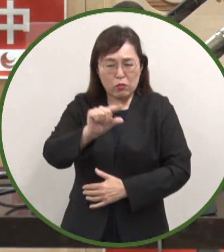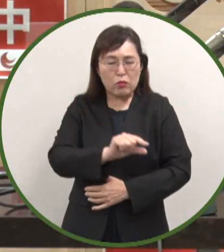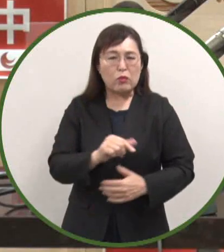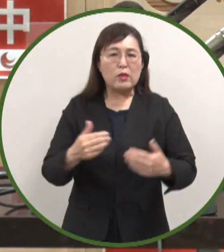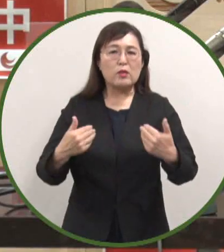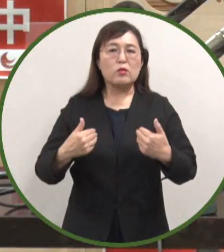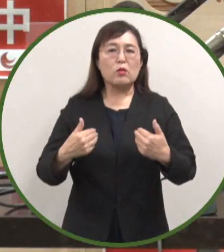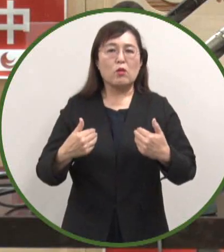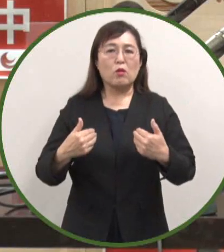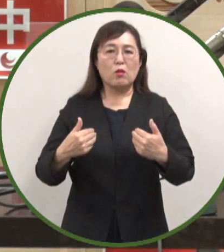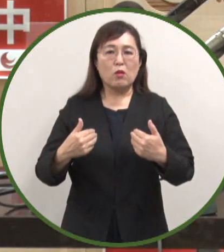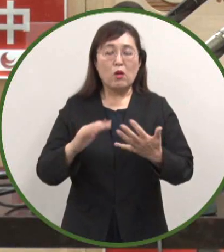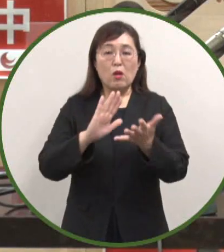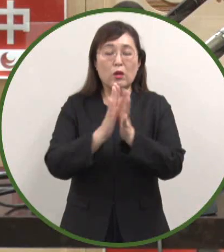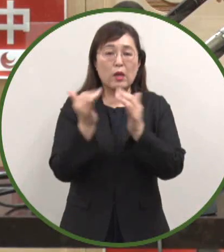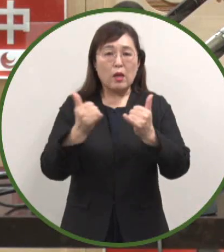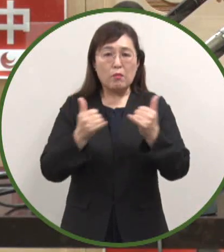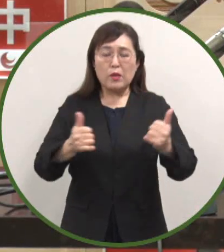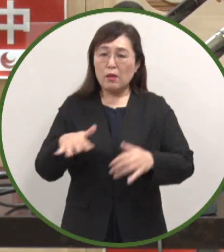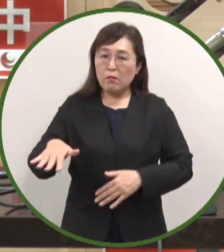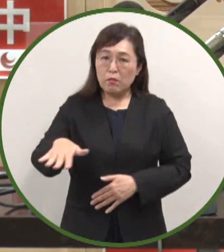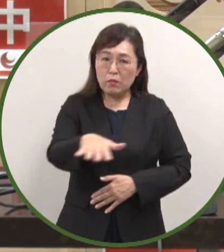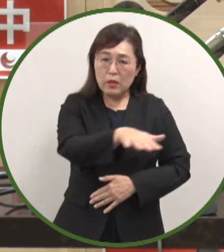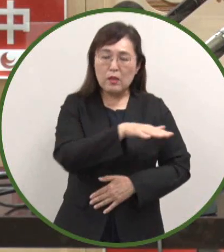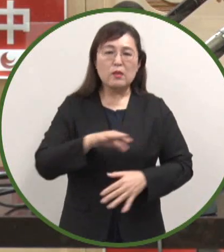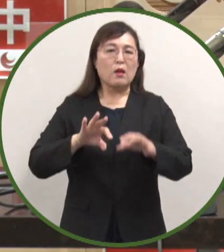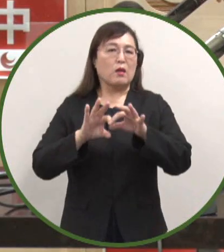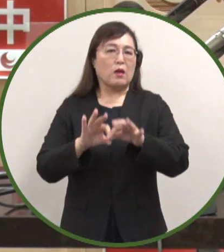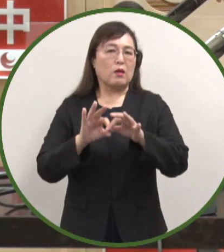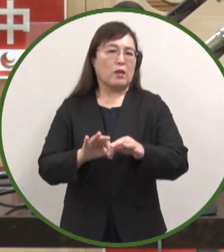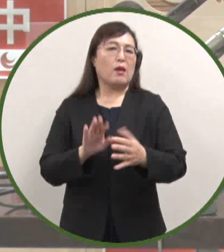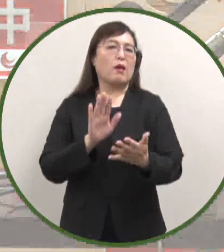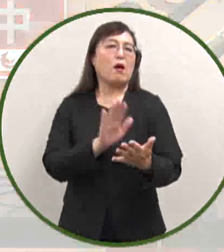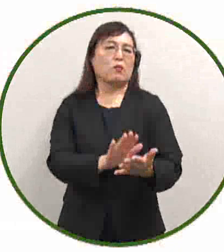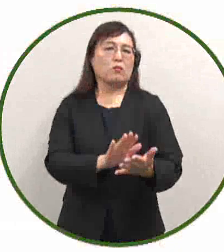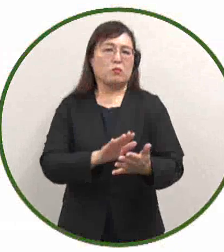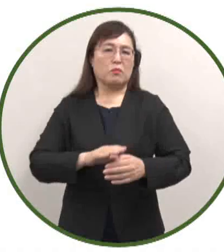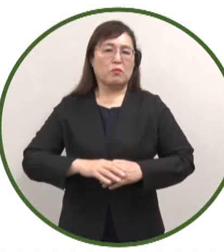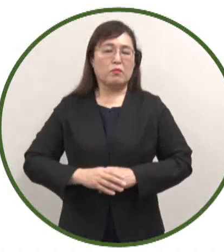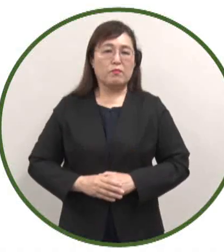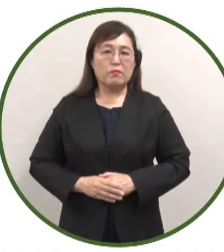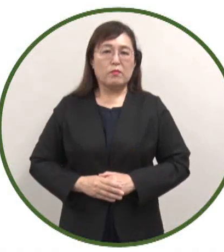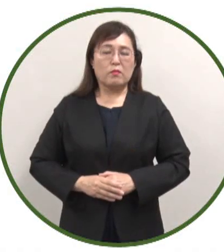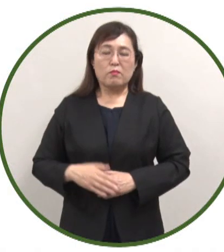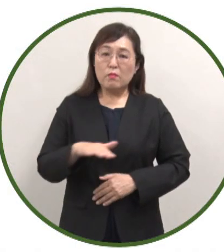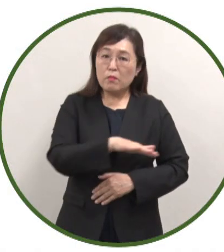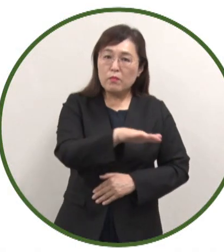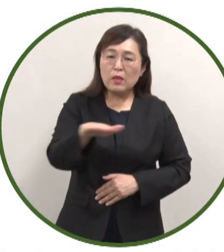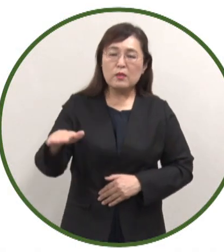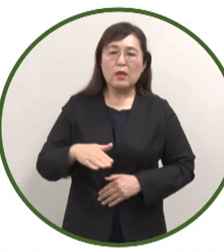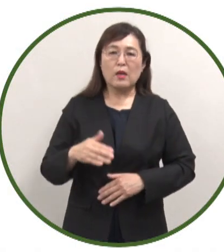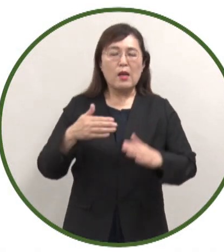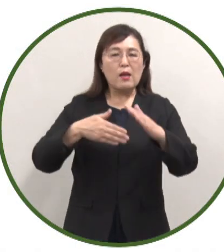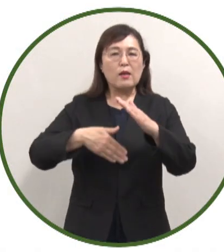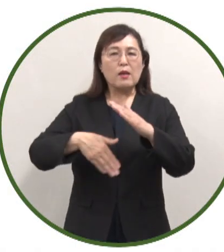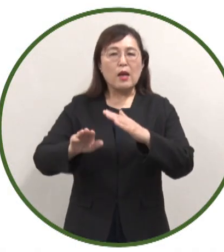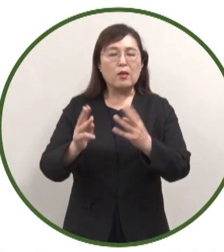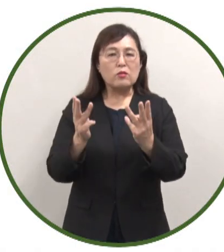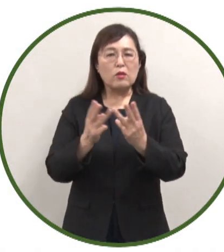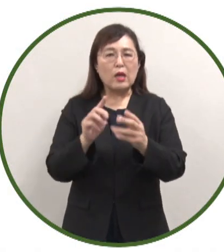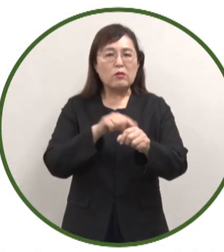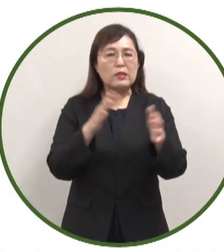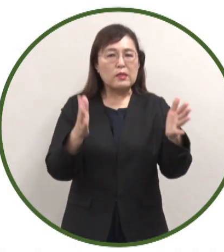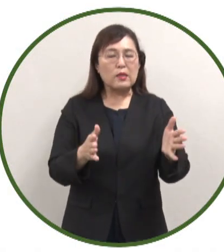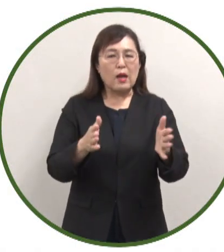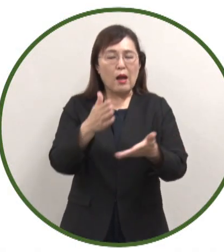関係のない県民の方は一人もいないということです。全員が外出を半減してください